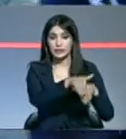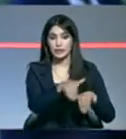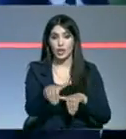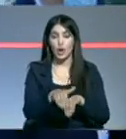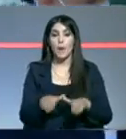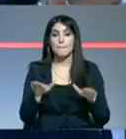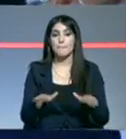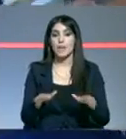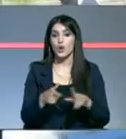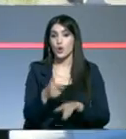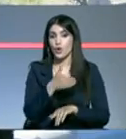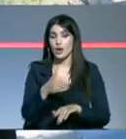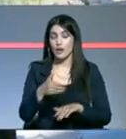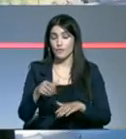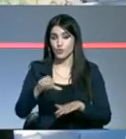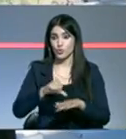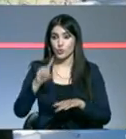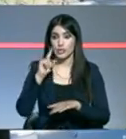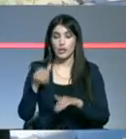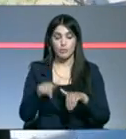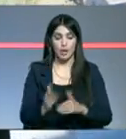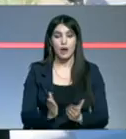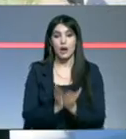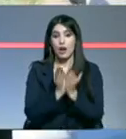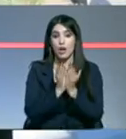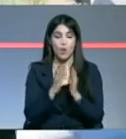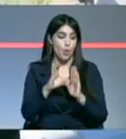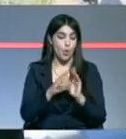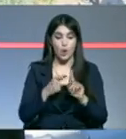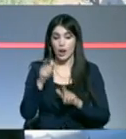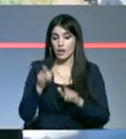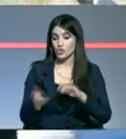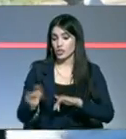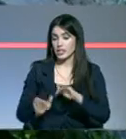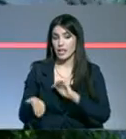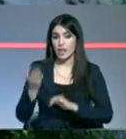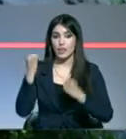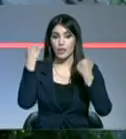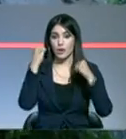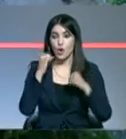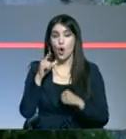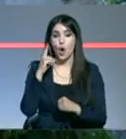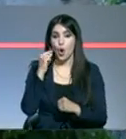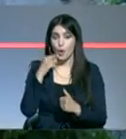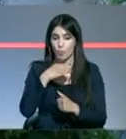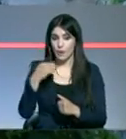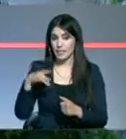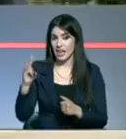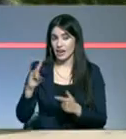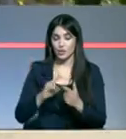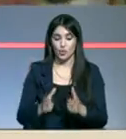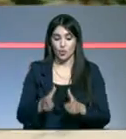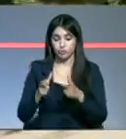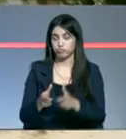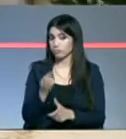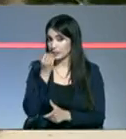سدرية بالضاحية الجنوبية للعاصمة، حيث تلا فاتحة الكتاب على روح شهيد الثورة محمد الحنشي ووضع على قبره إكليلا